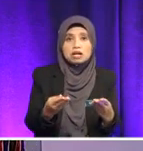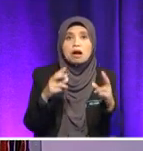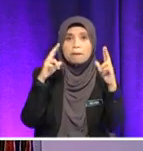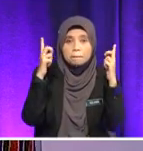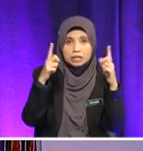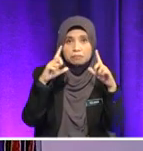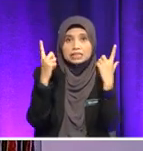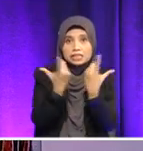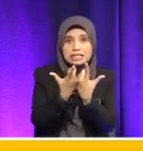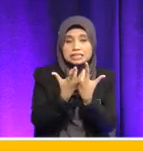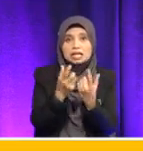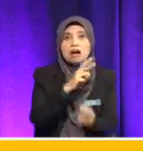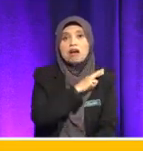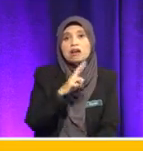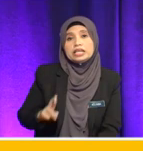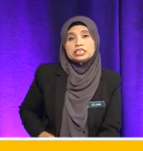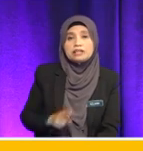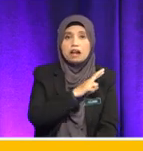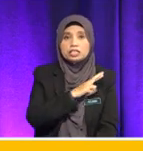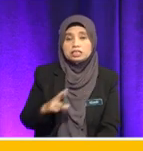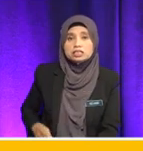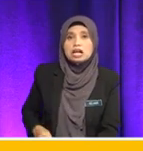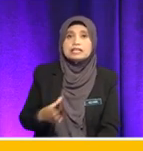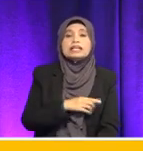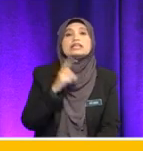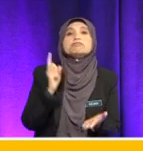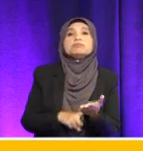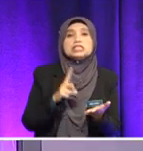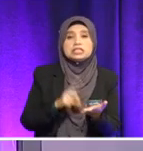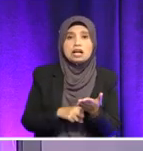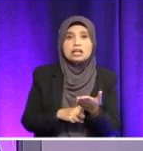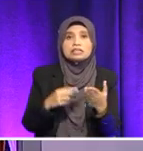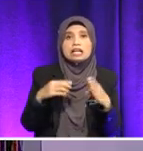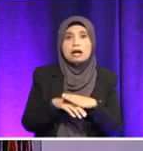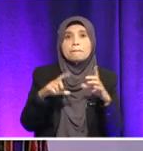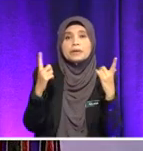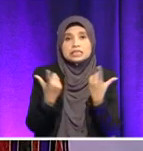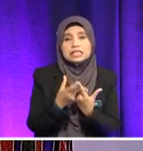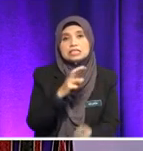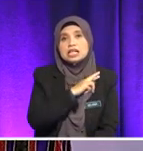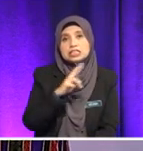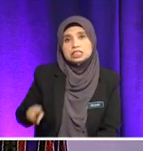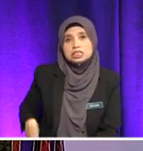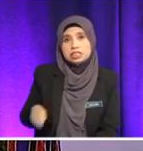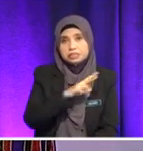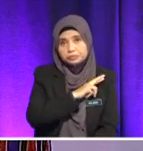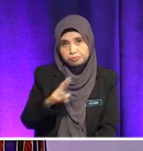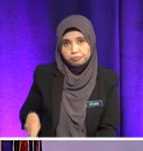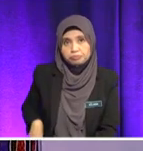raja-raja Melayu dan dibincangkan dalam majelis raja-raja dan langkah yang ke-6